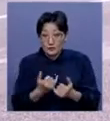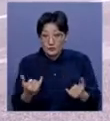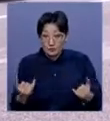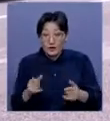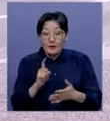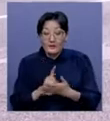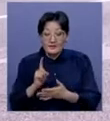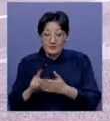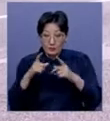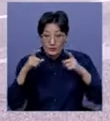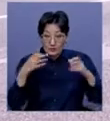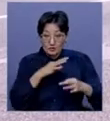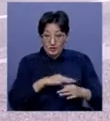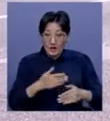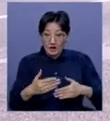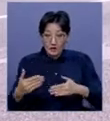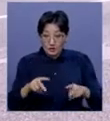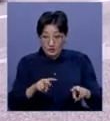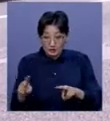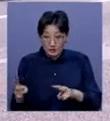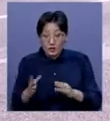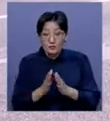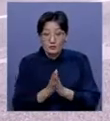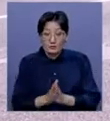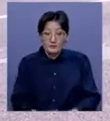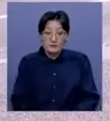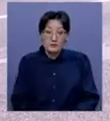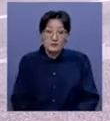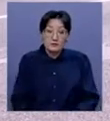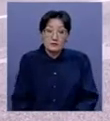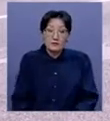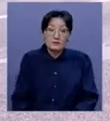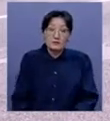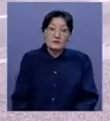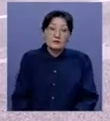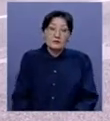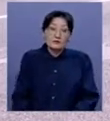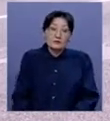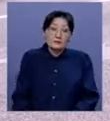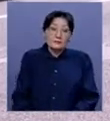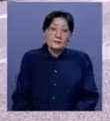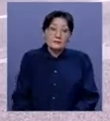түрде бетперде киіп, арақашықтық сақтауды сұраймыз. Арна Дүйсен, Мейрам Исабеков, Алматы телеарнасы.